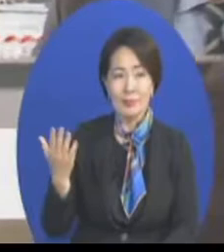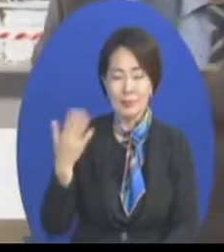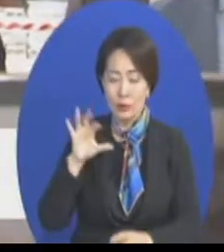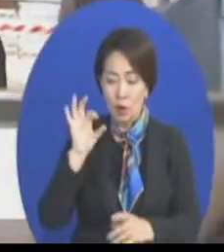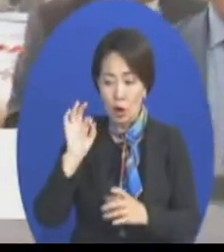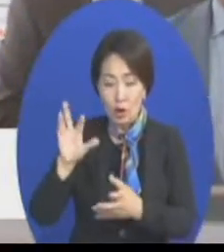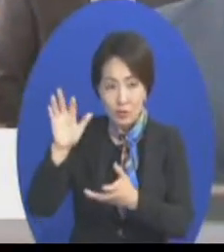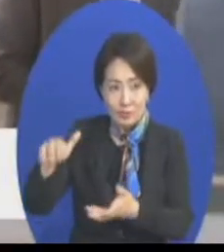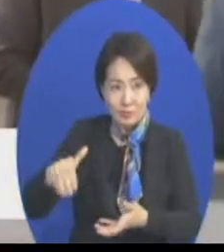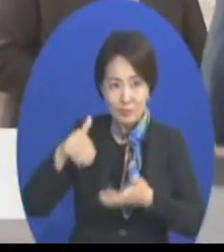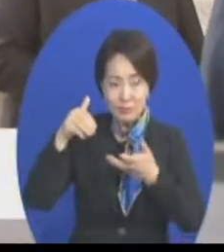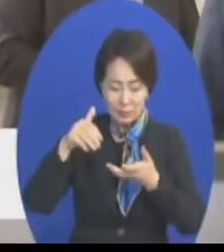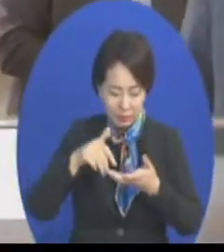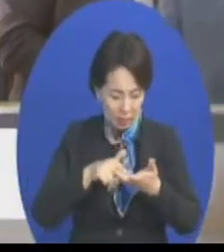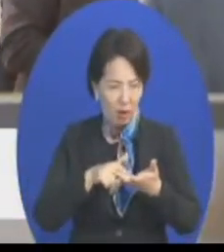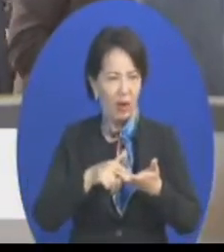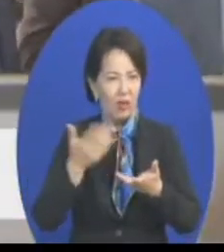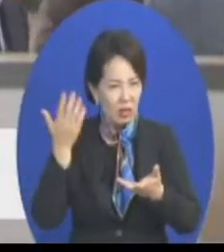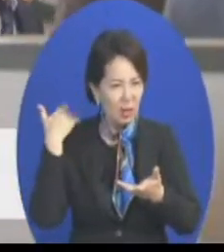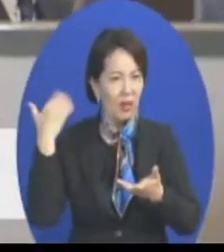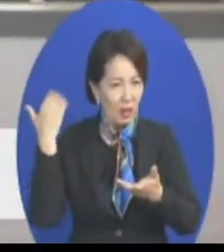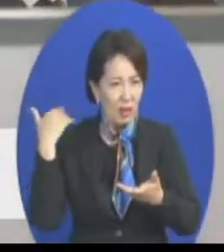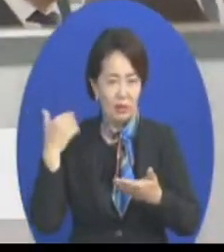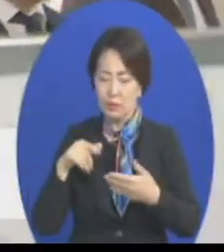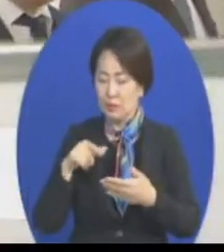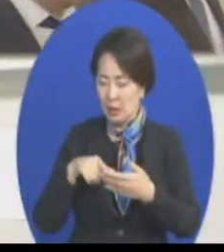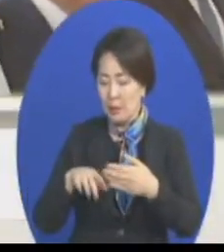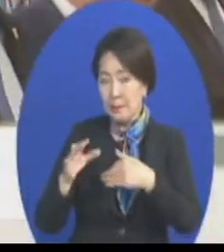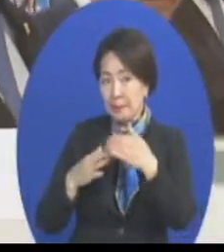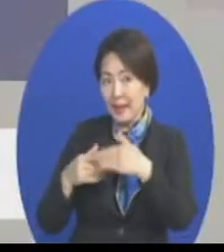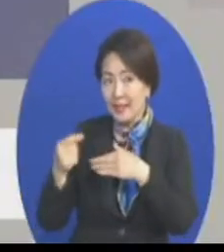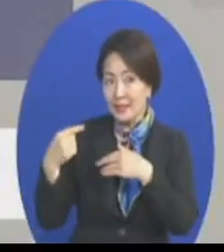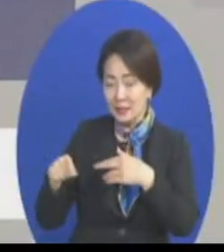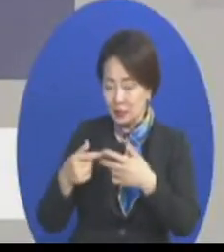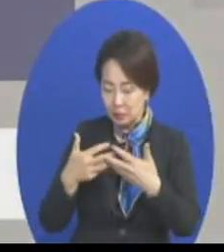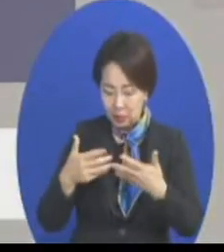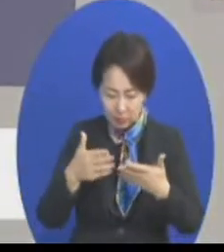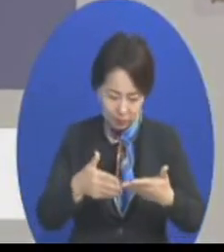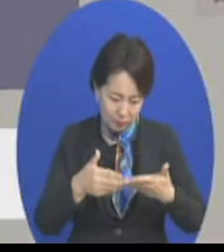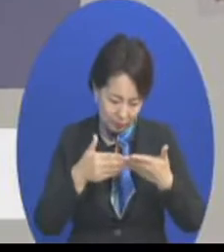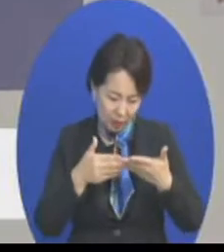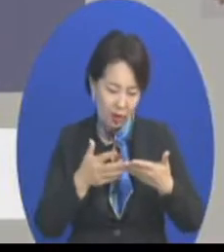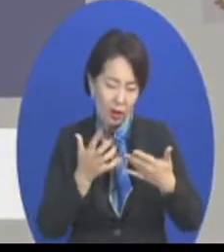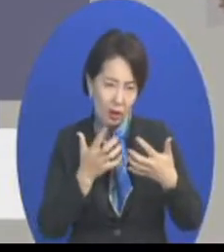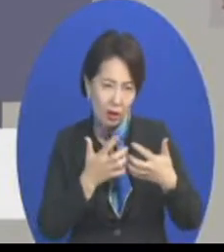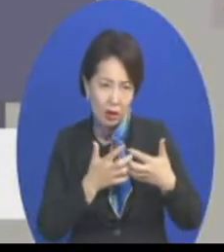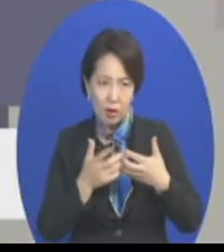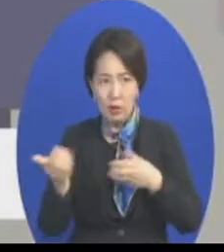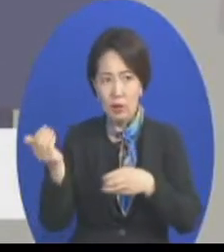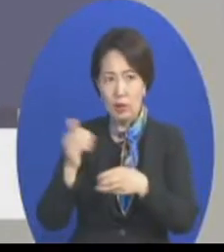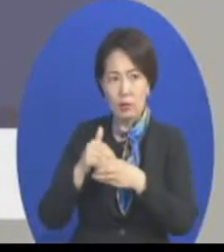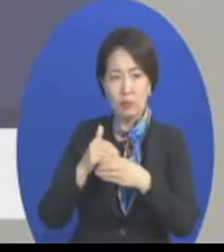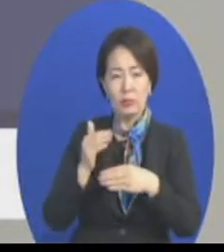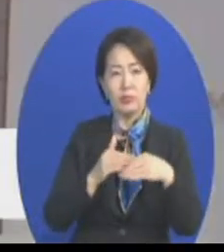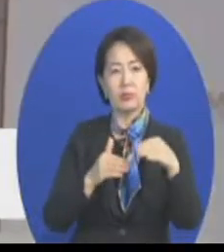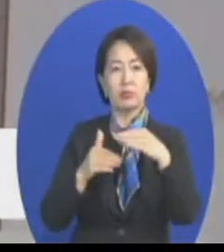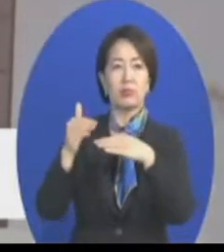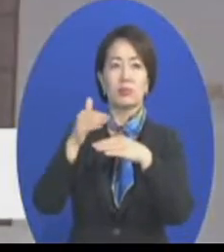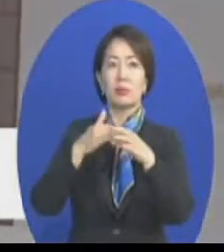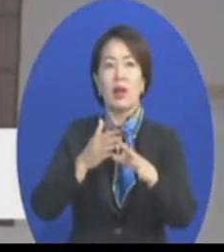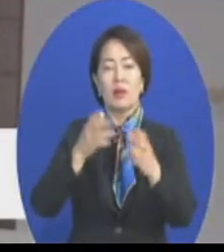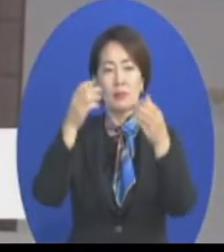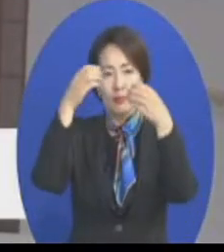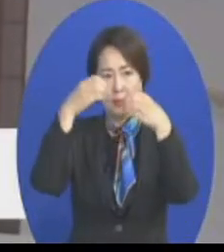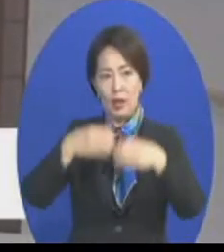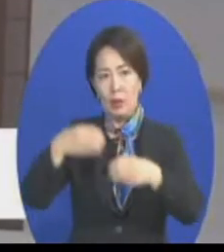бас алтсан юм алдууруд байж байгаа нь одоо барилгын тэрнээс элементүүдээс нь осгоод юм ханы одоо